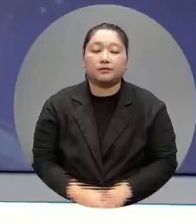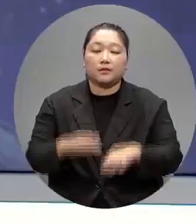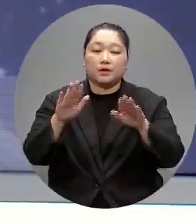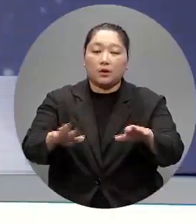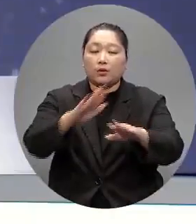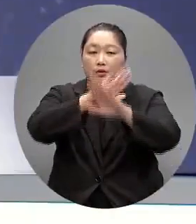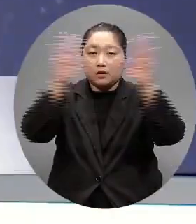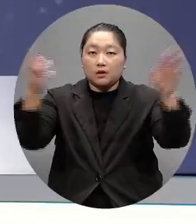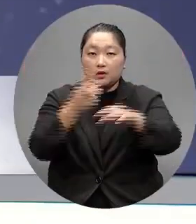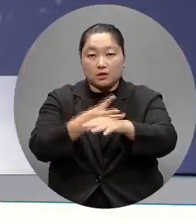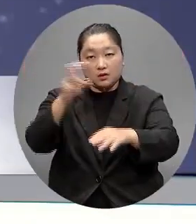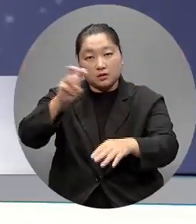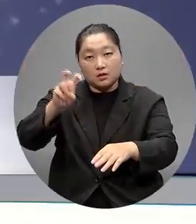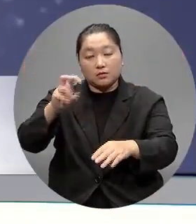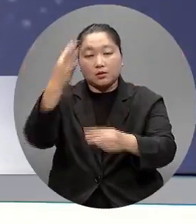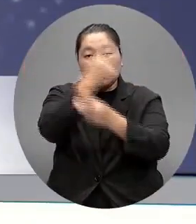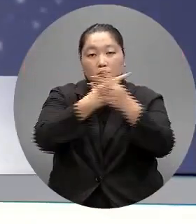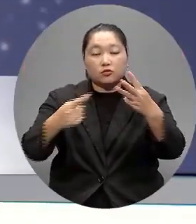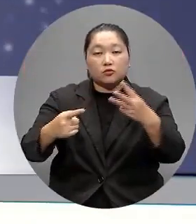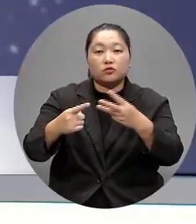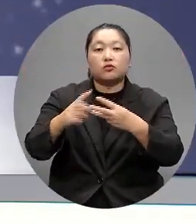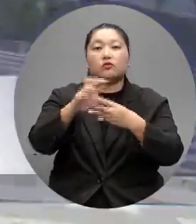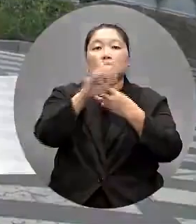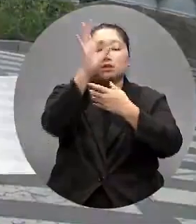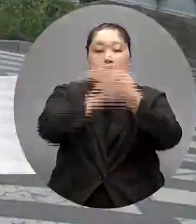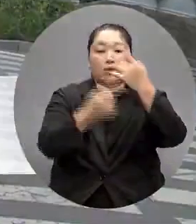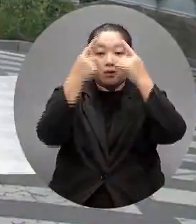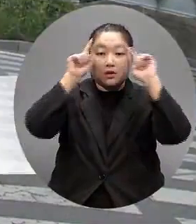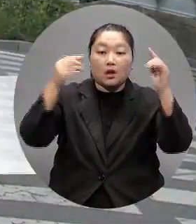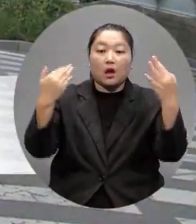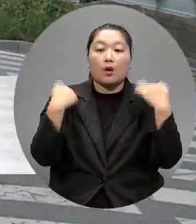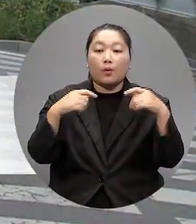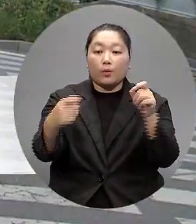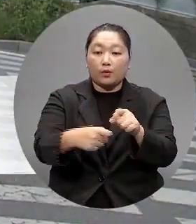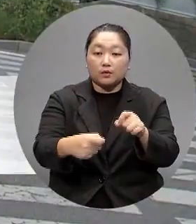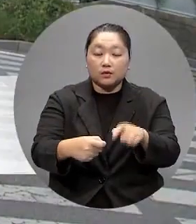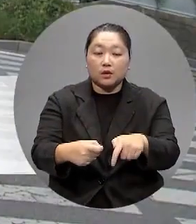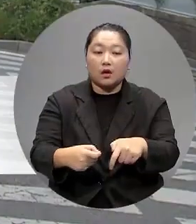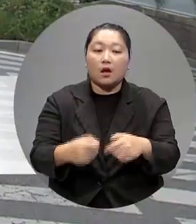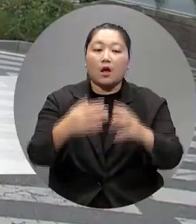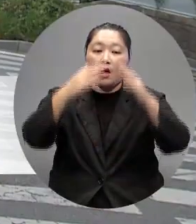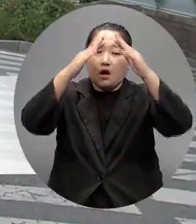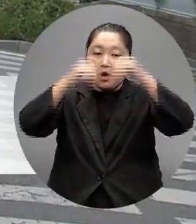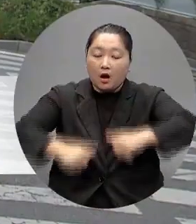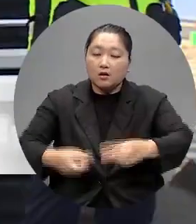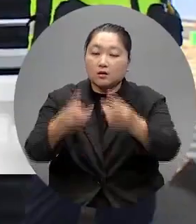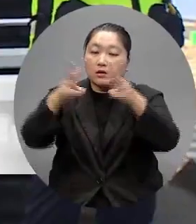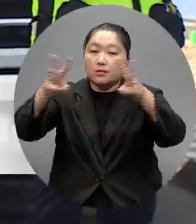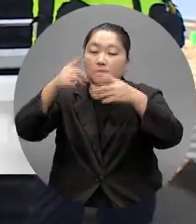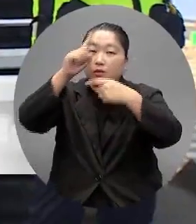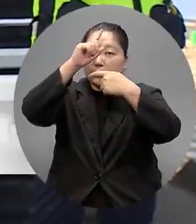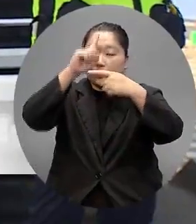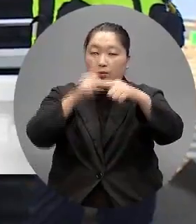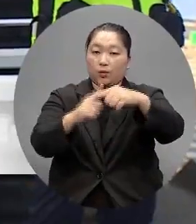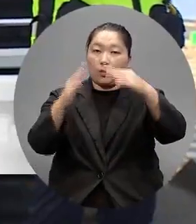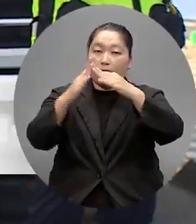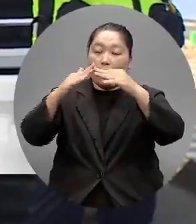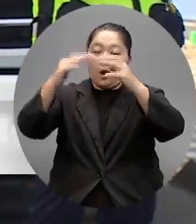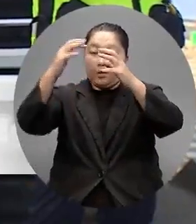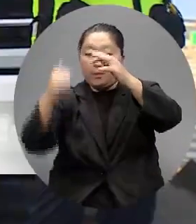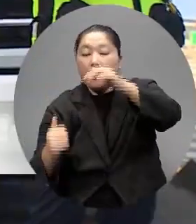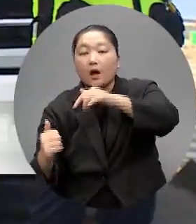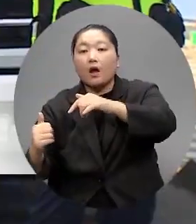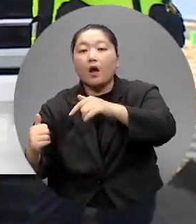오늘 낮 3시 20분 쯤 청주시 모충동 서원대학교 인근에서 철거 중이던 3층짜리 교회 건물 일부가